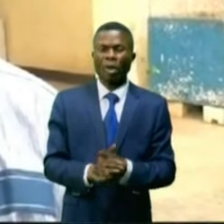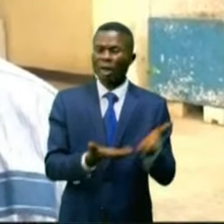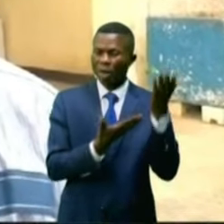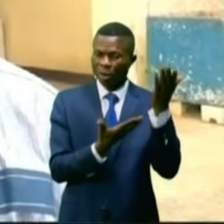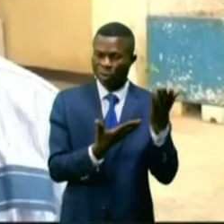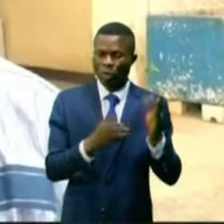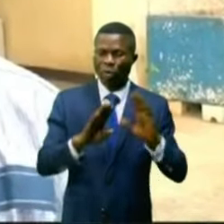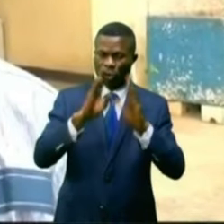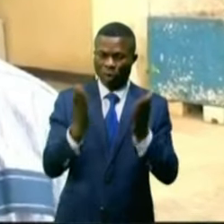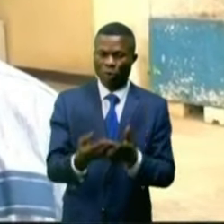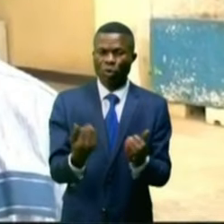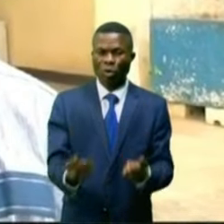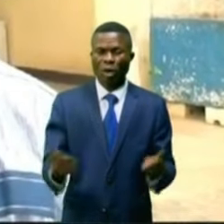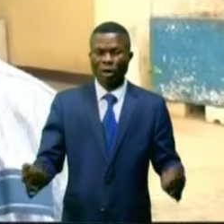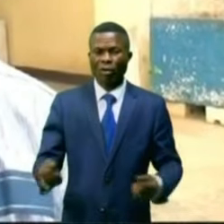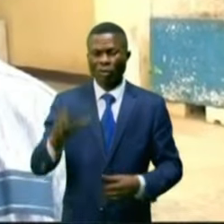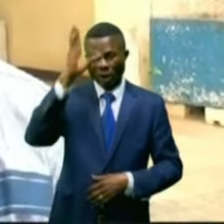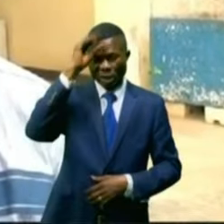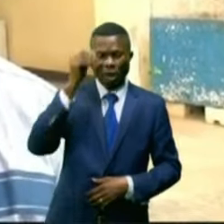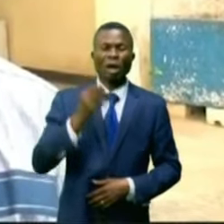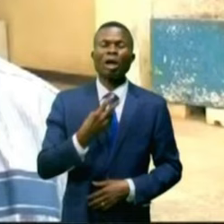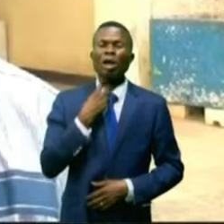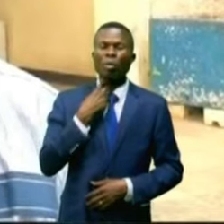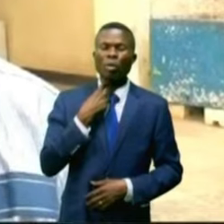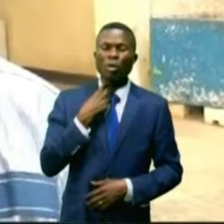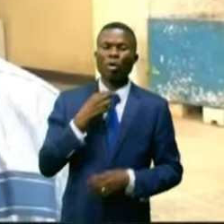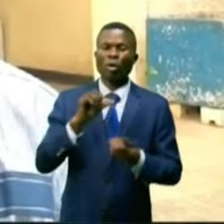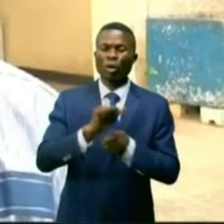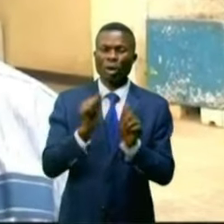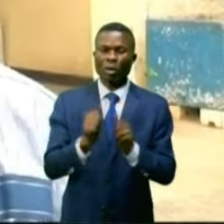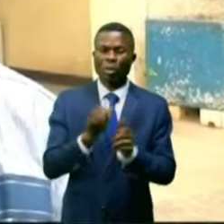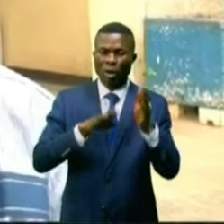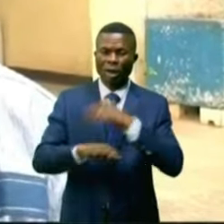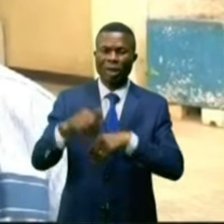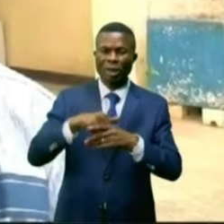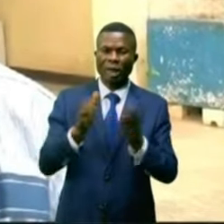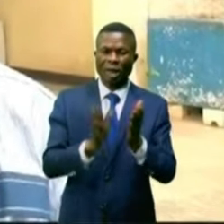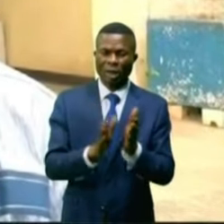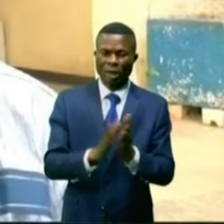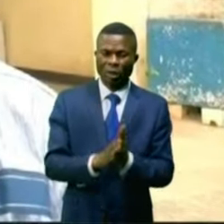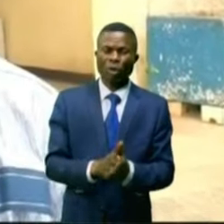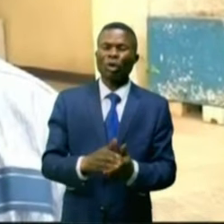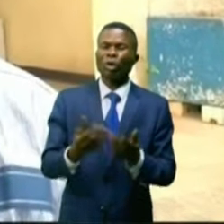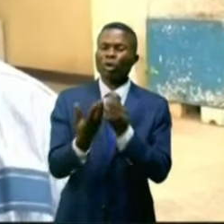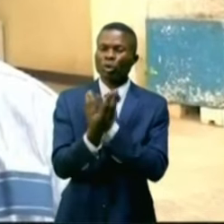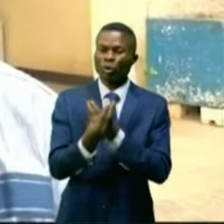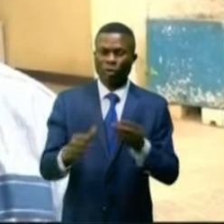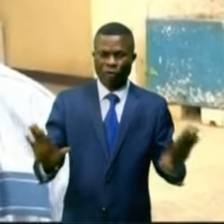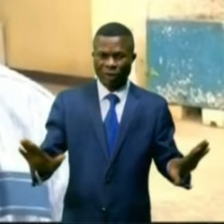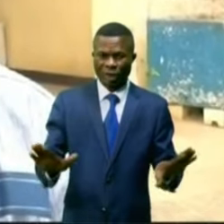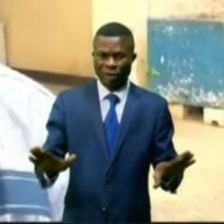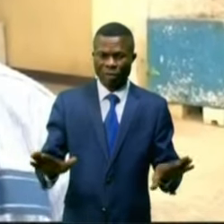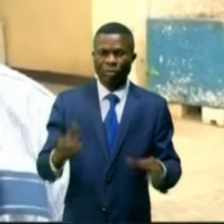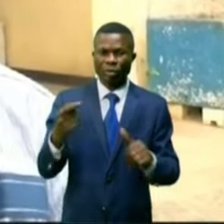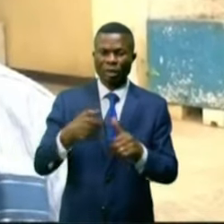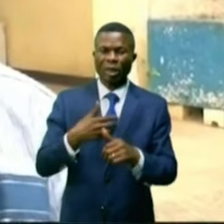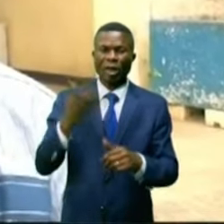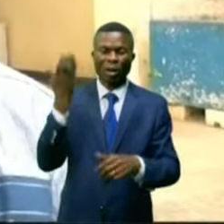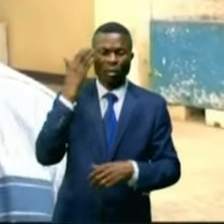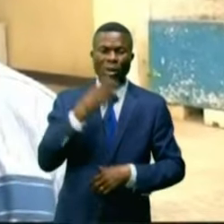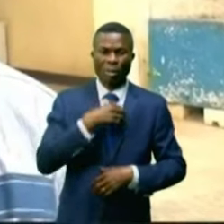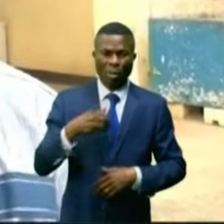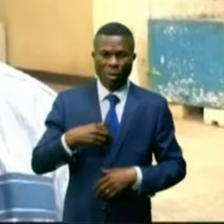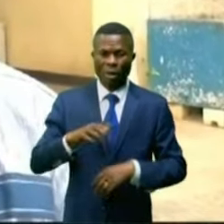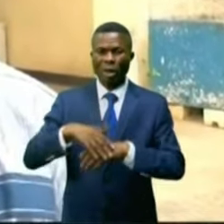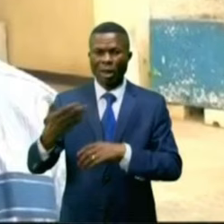que tous les obstacles liés à l'accès à l'école des enfants soient levés, d'abord au niveau des parents, ensuite